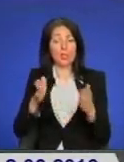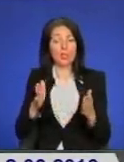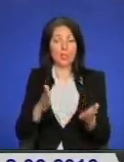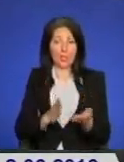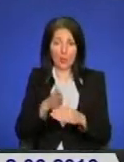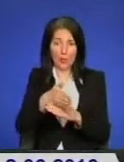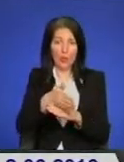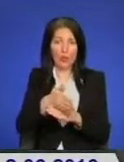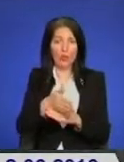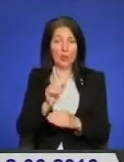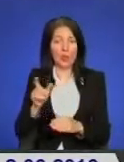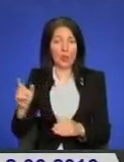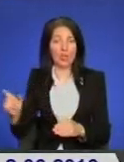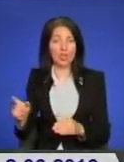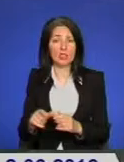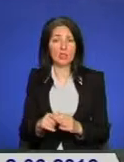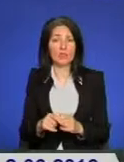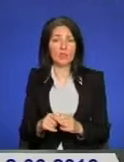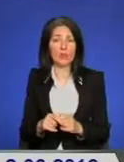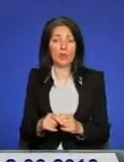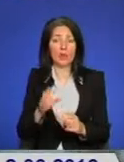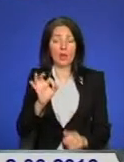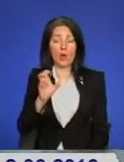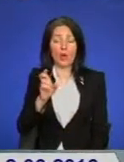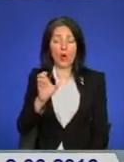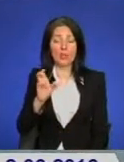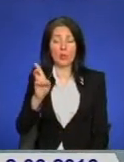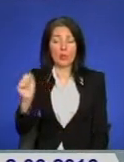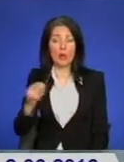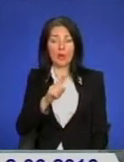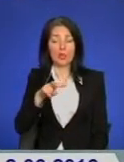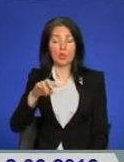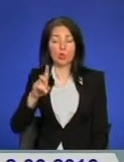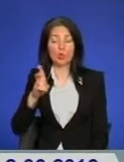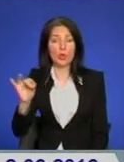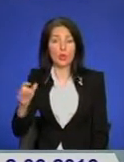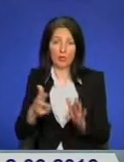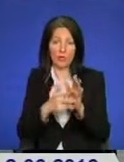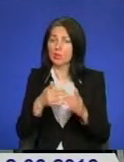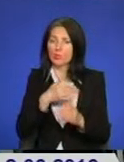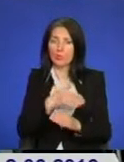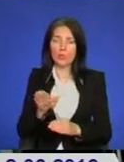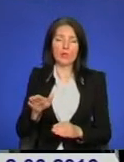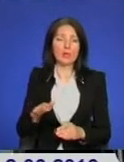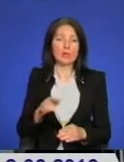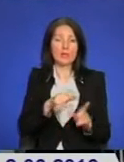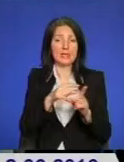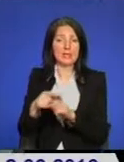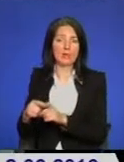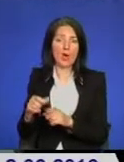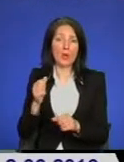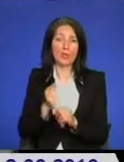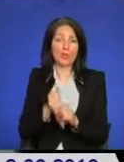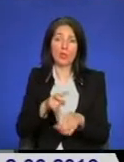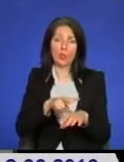Мешканці і ОСББ з Луки 8 на відріз від цих речей відмовились. За словами працівників